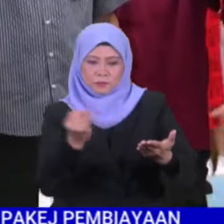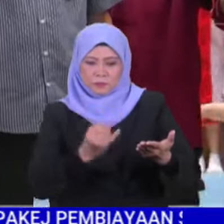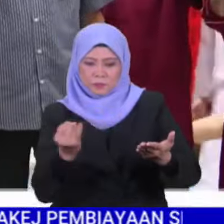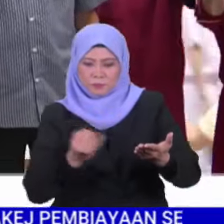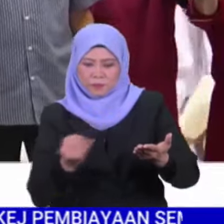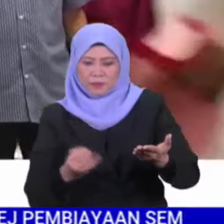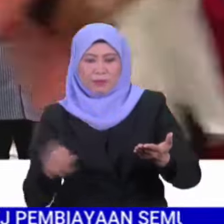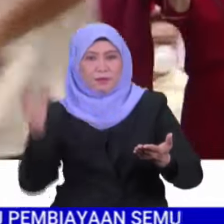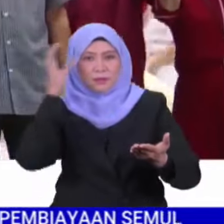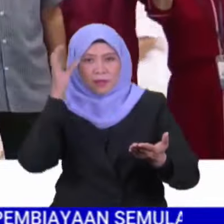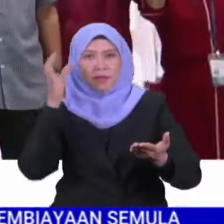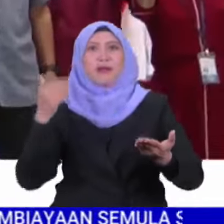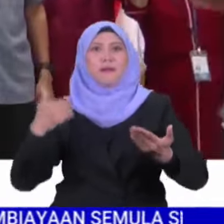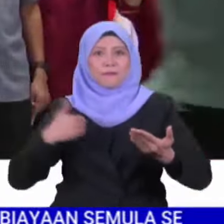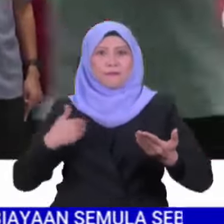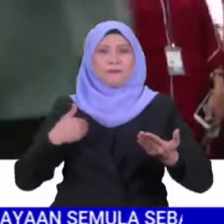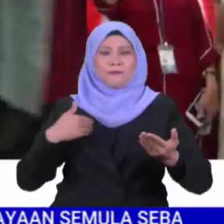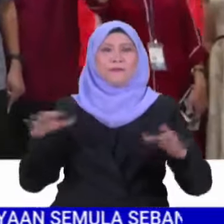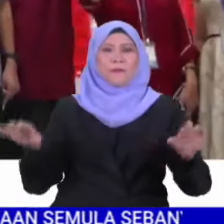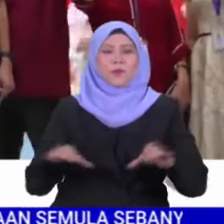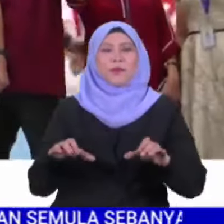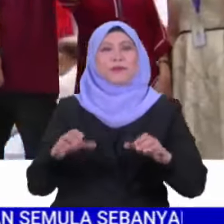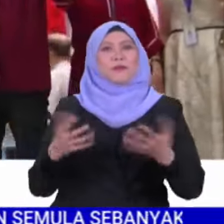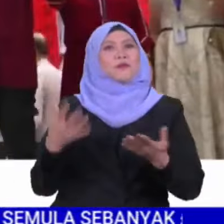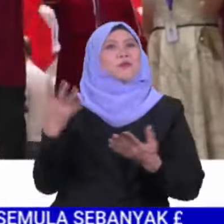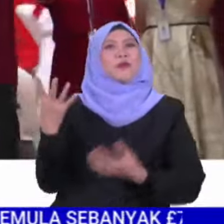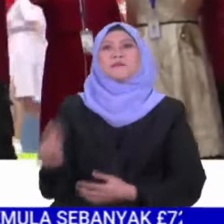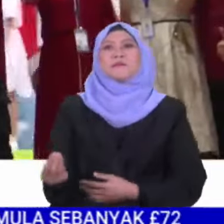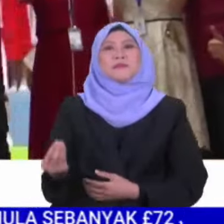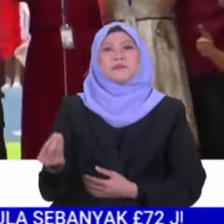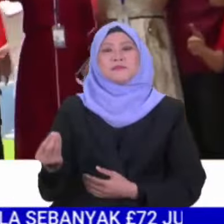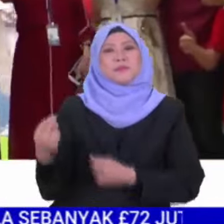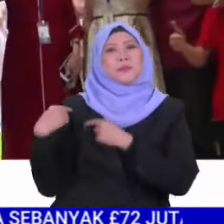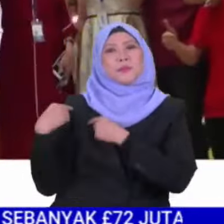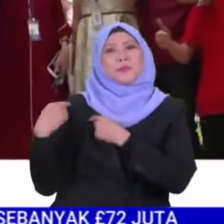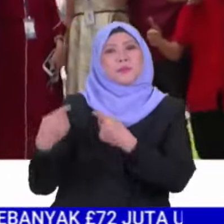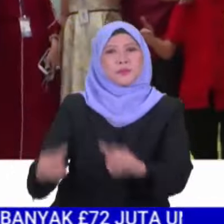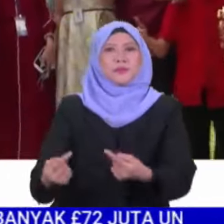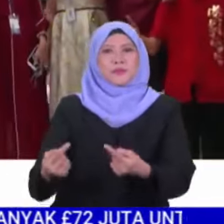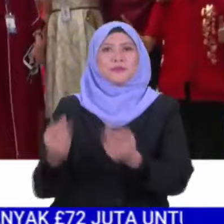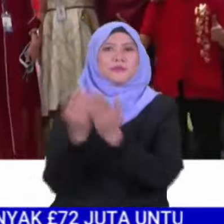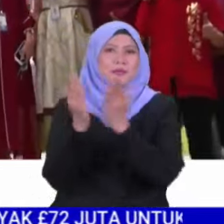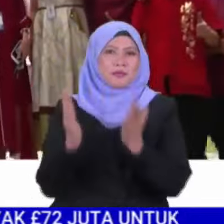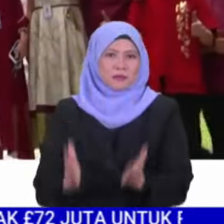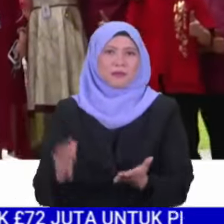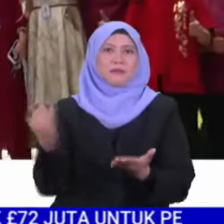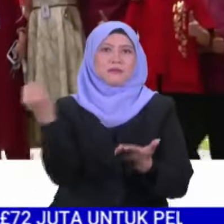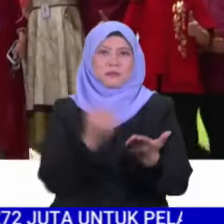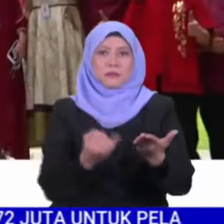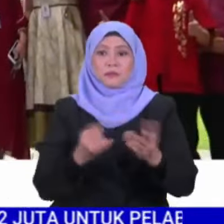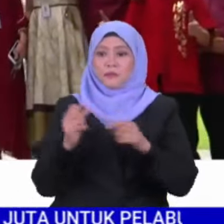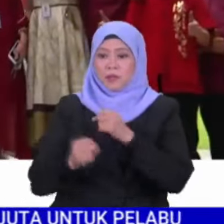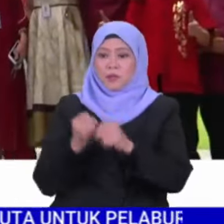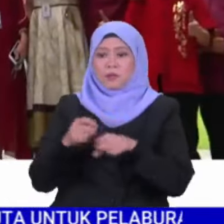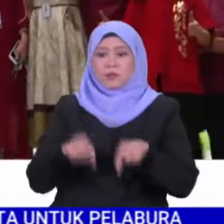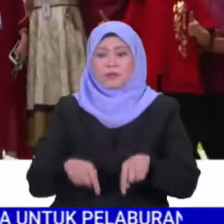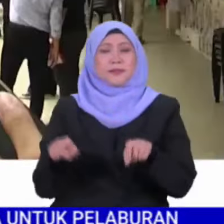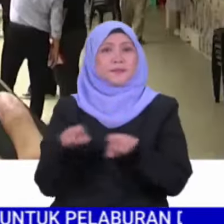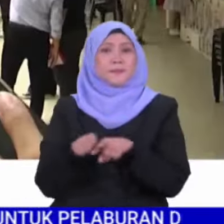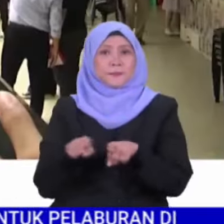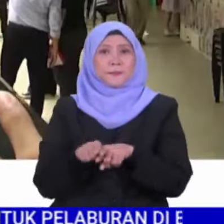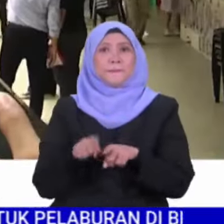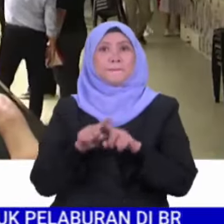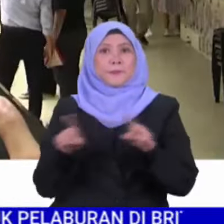seumpama ini memang ada dijalankan. Jadi dah jadi satu kelaziman, kelumrahan untuk pelajar-pelajar kita. Maka tahun ini pun sama. Jadi cuma